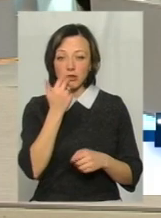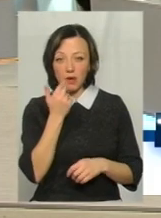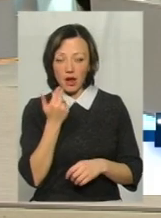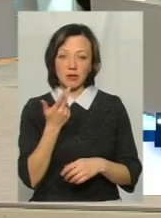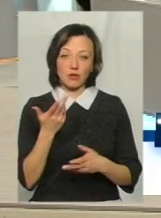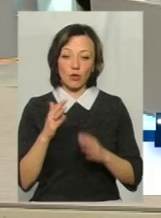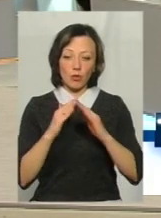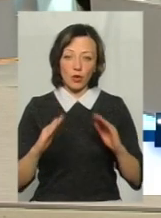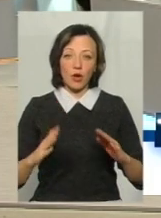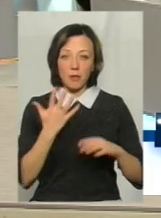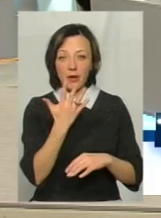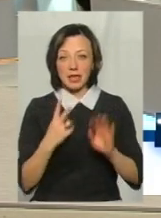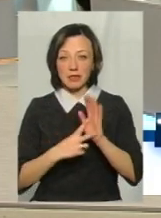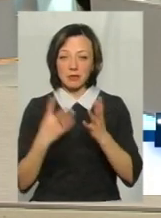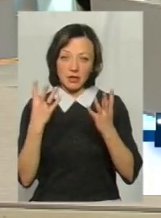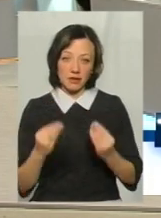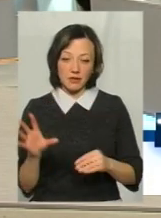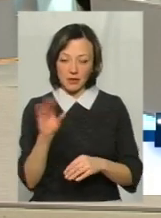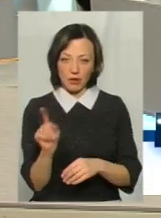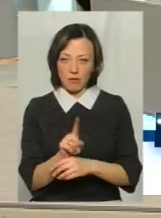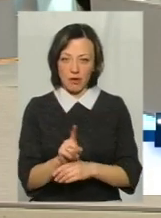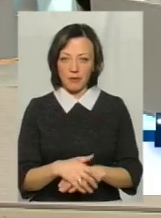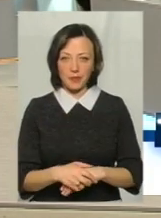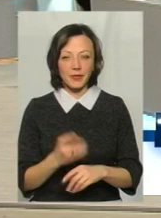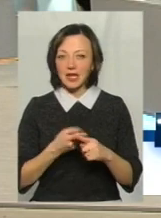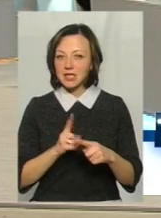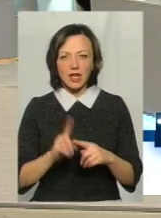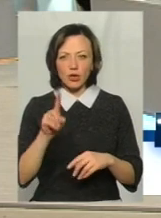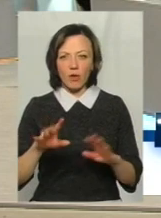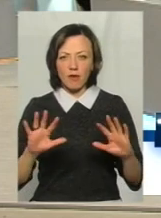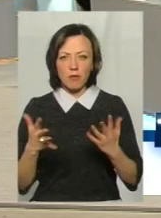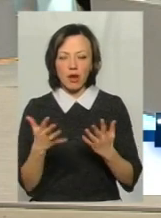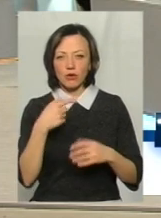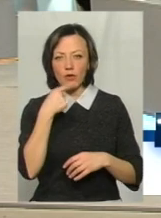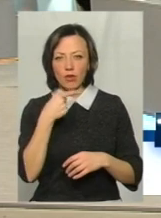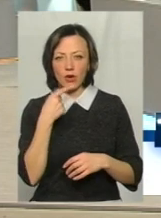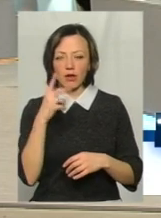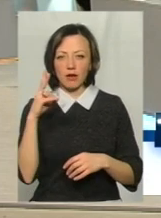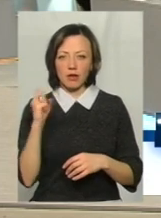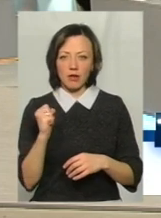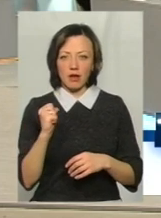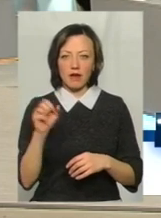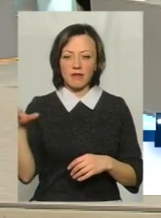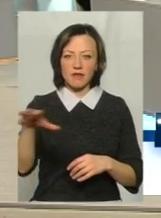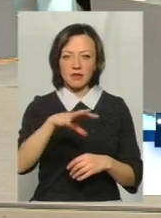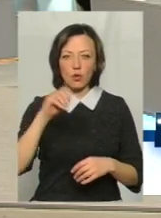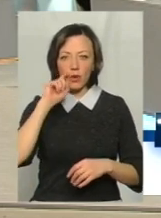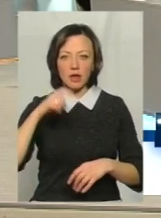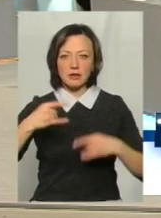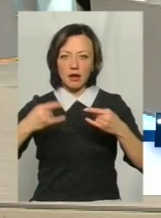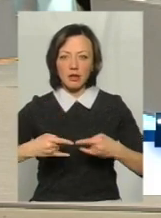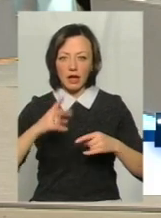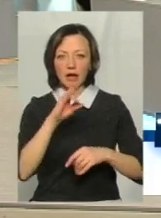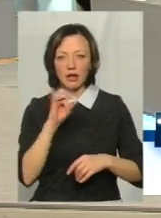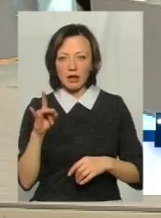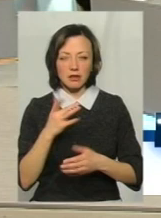посмаркається, побуде вдома 5-7 днів і буде абсолютно здорово. Тобто, це не той випадок, про який от нам говорять там на всеукраїнських телеканалах, що кір, він